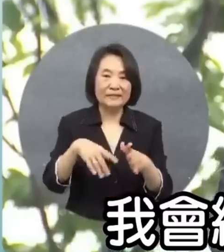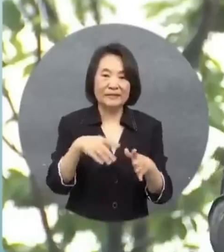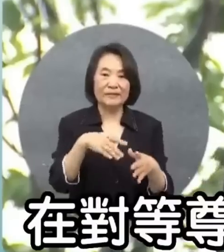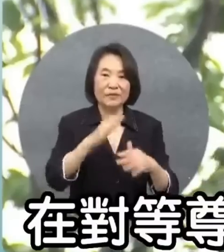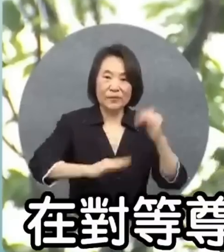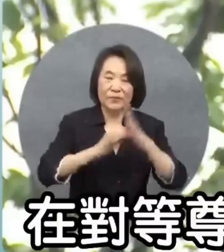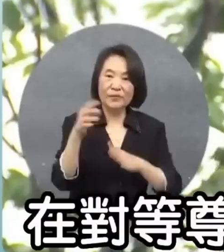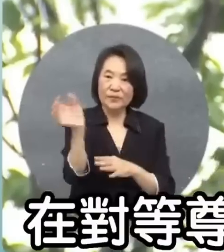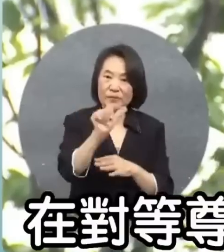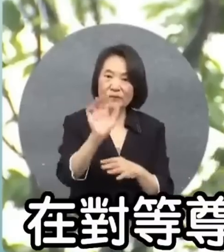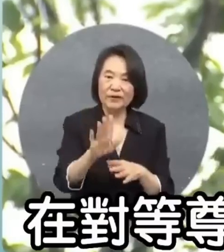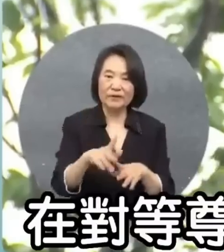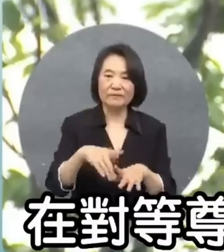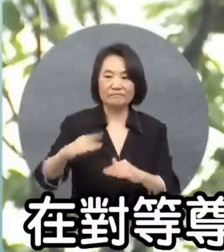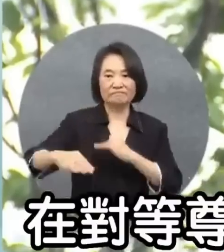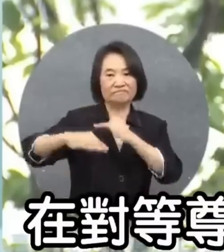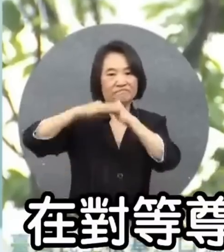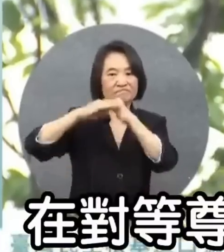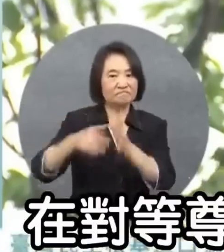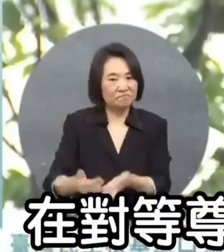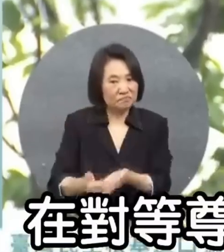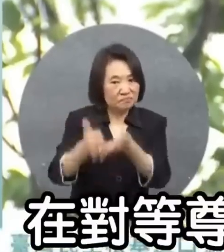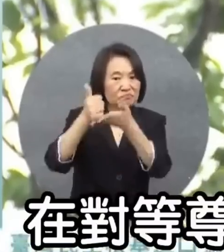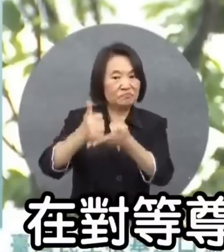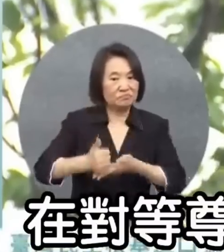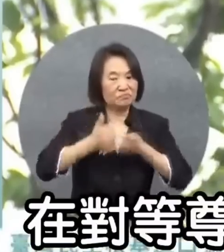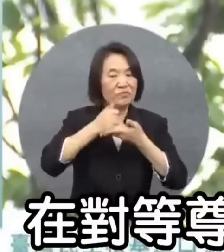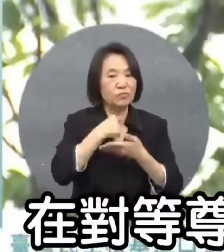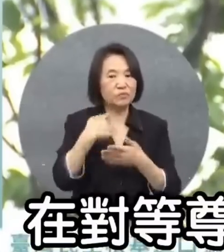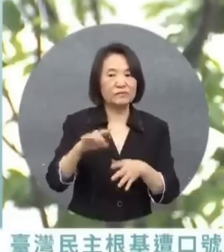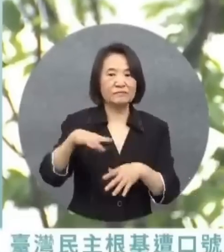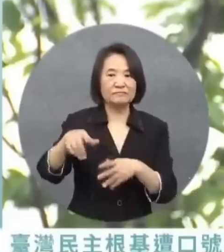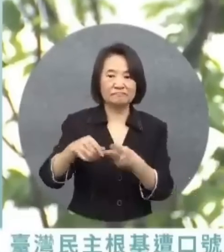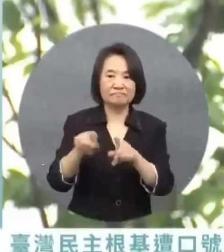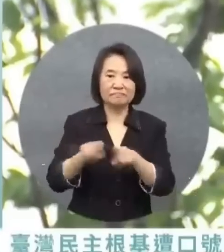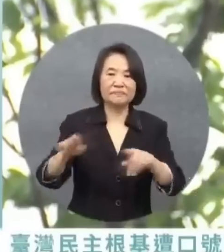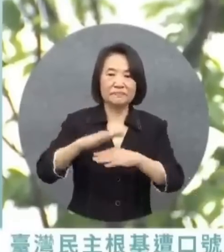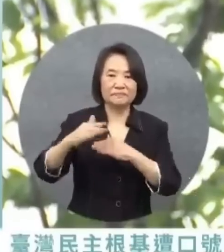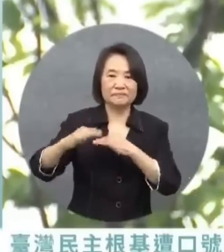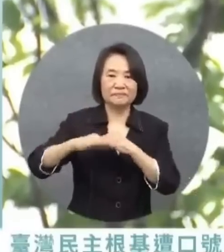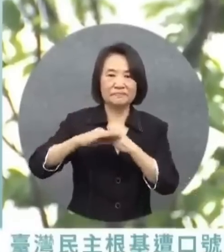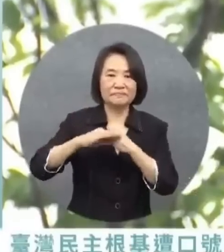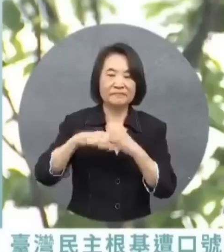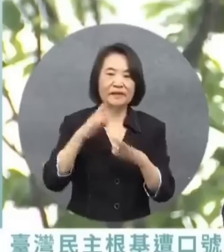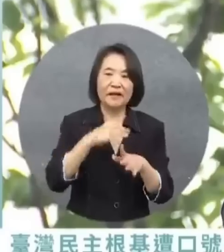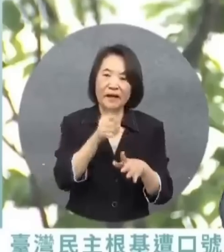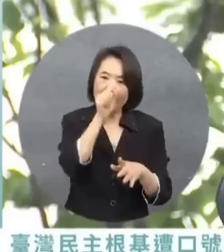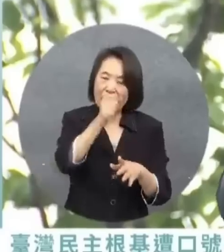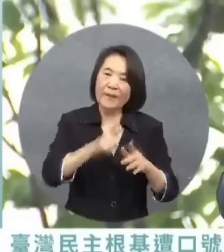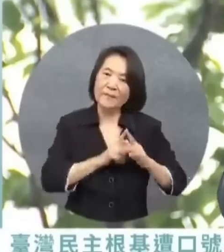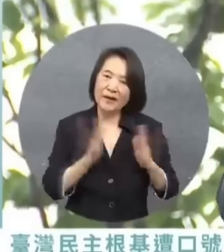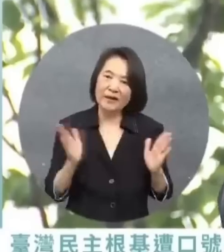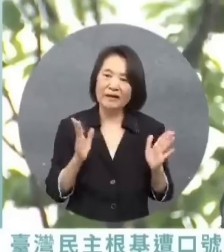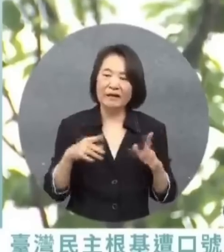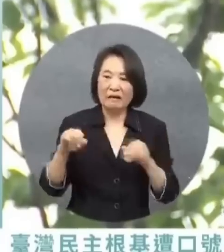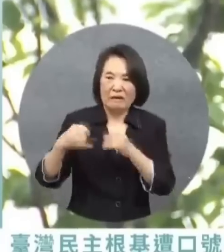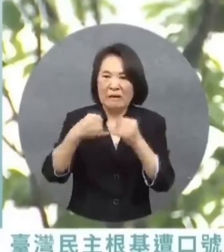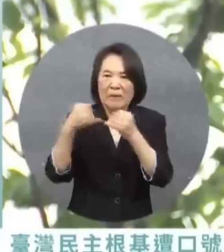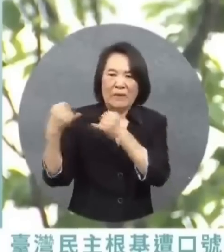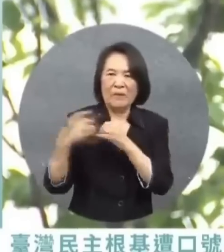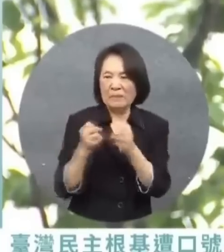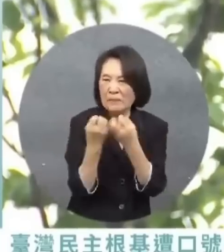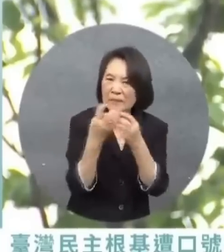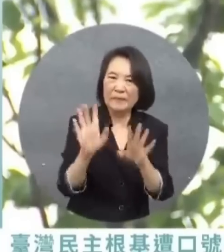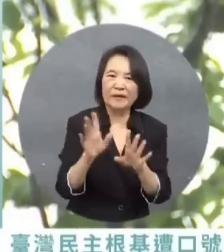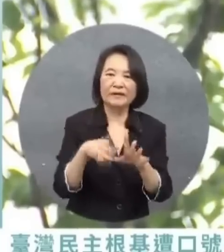则，在对等尊严的条件下，促进两岸和平，增加彼此善意，减少冲突的危机，创